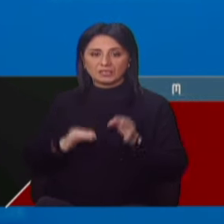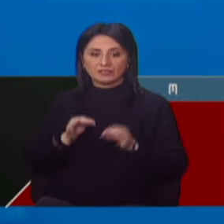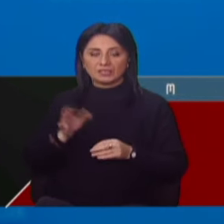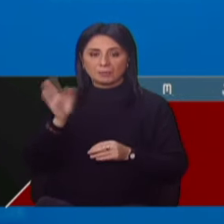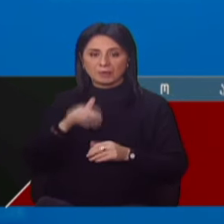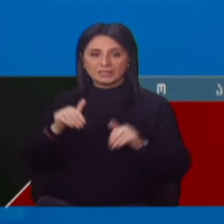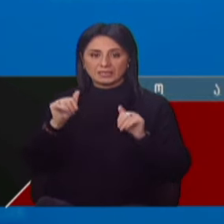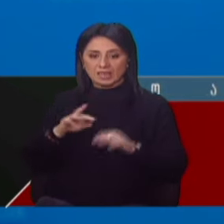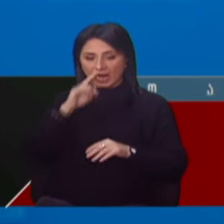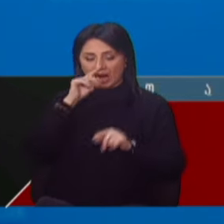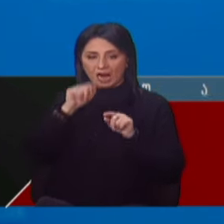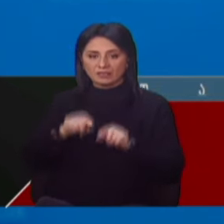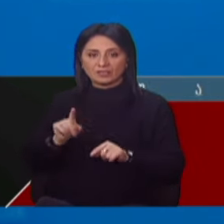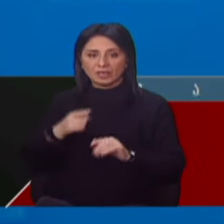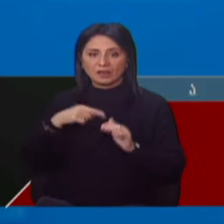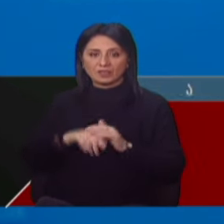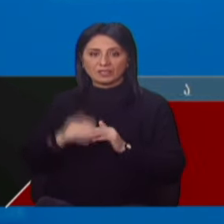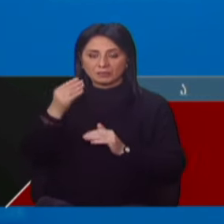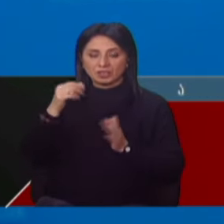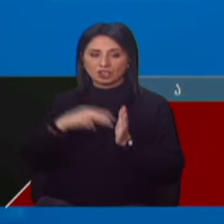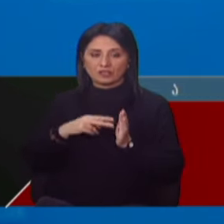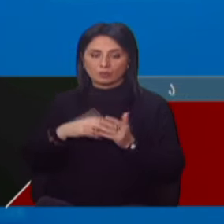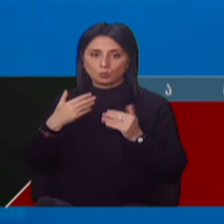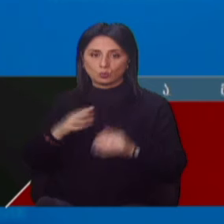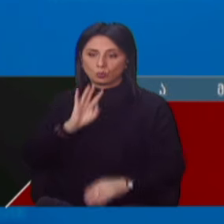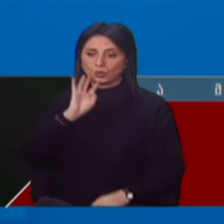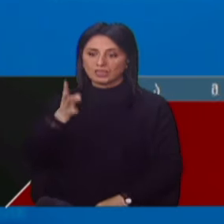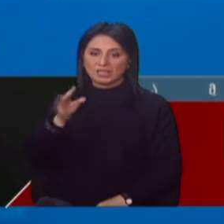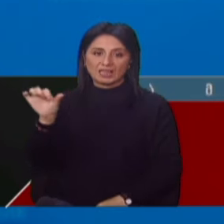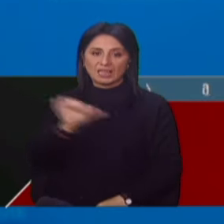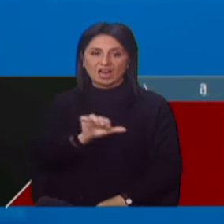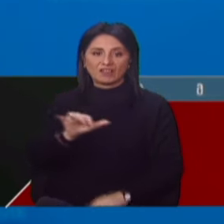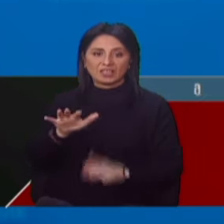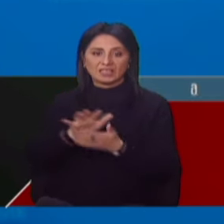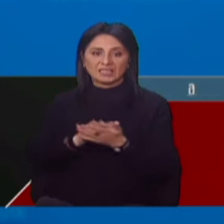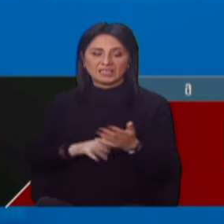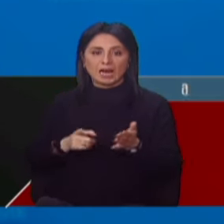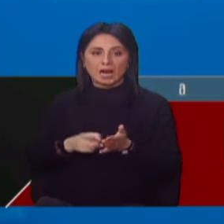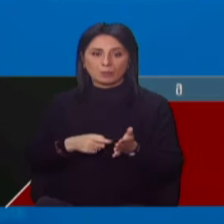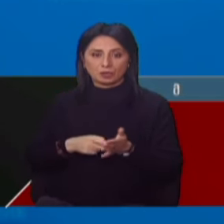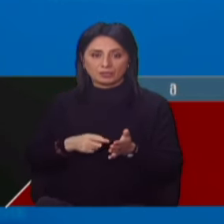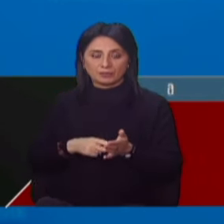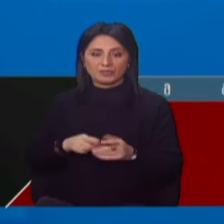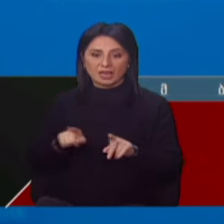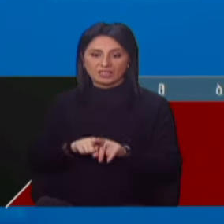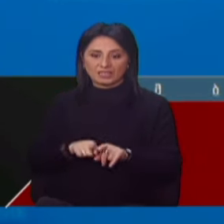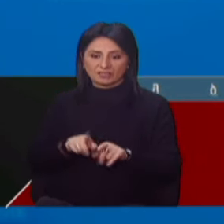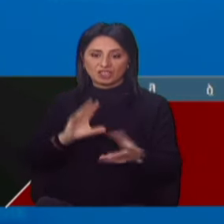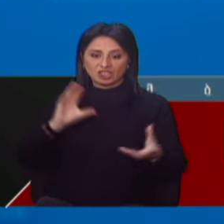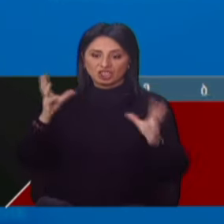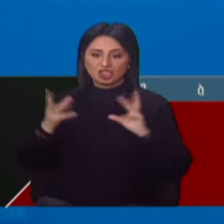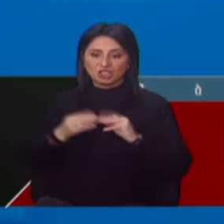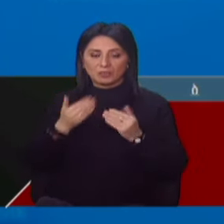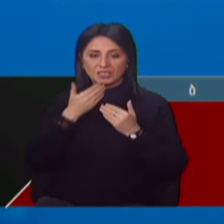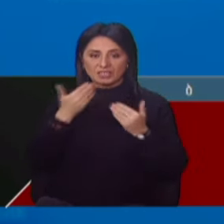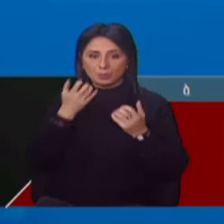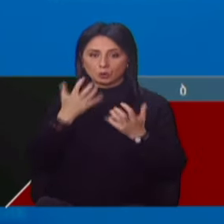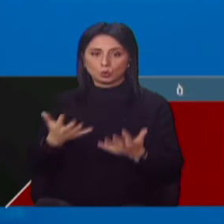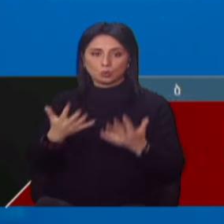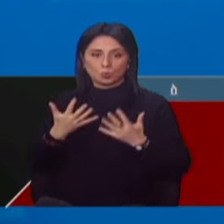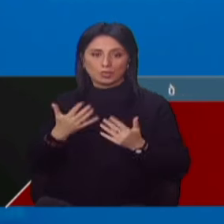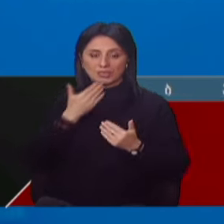მაინც დაადგინა ხარვეზი, რადგან მისი შეფასებით უკვე 4 წელიწად ნახევარია გრძელდება გამოძიება და ასე ვთქვათ, შემაჯამებელი საბოლოო